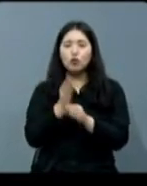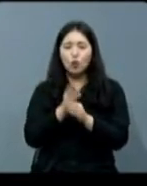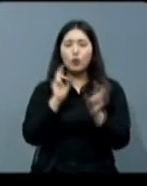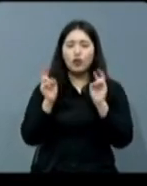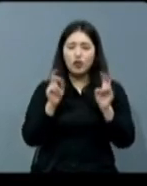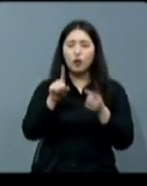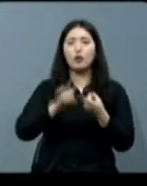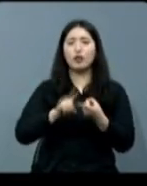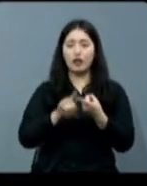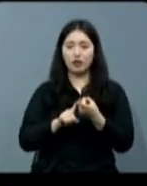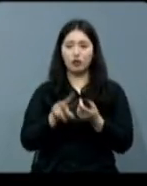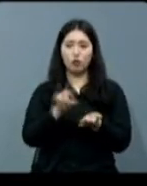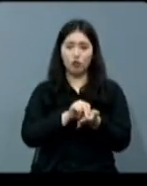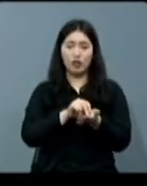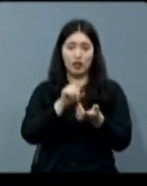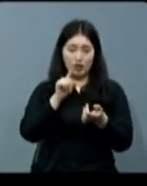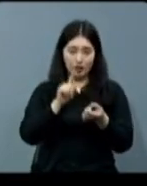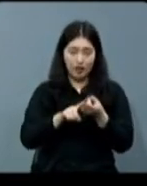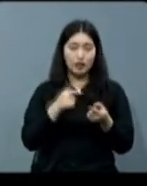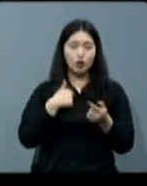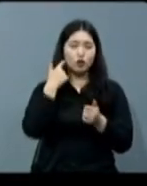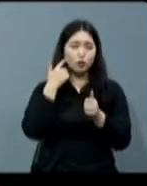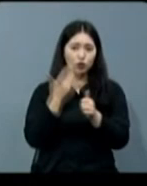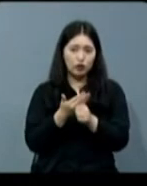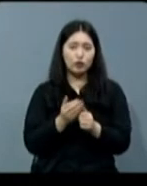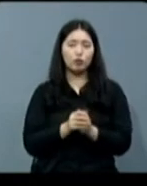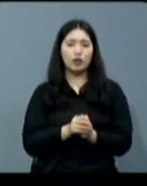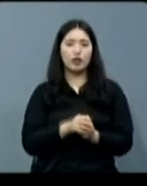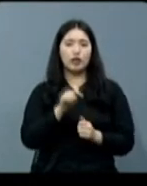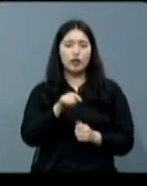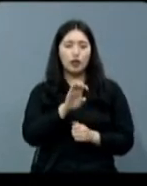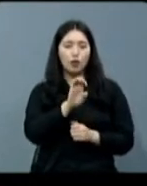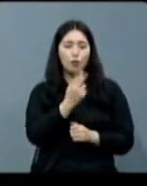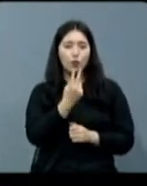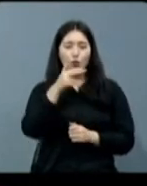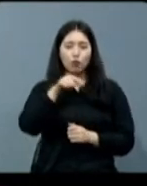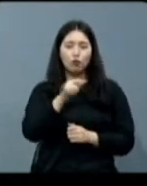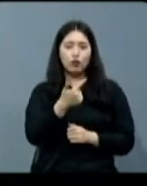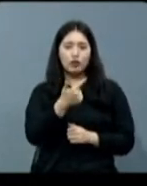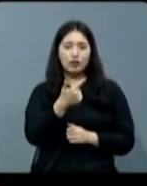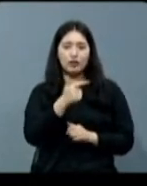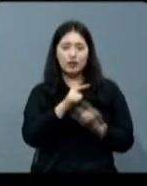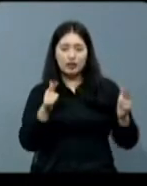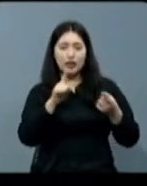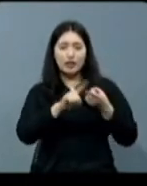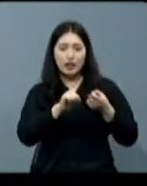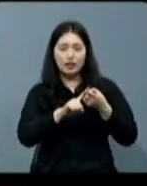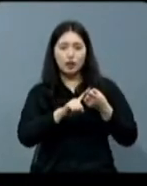문제가 돼 있는데 저는 여기에는 표준약관제를 도입하면 문제가 해결될 수도